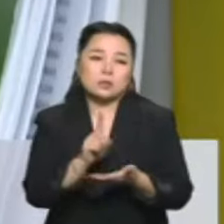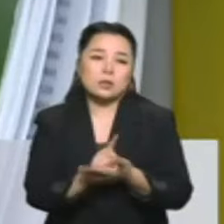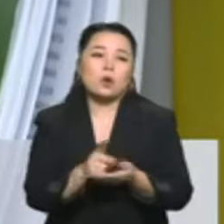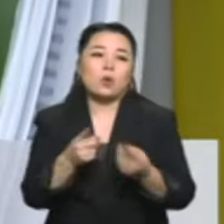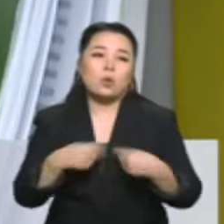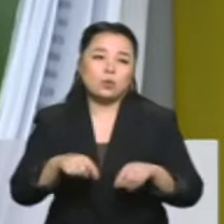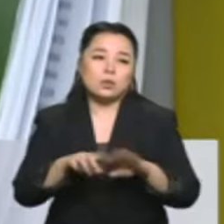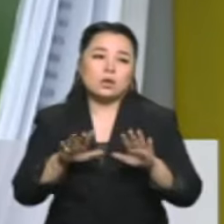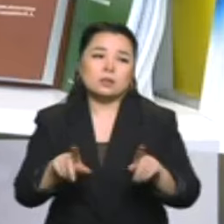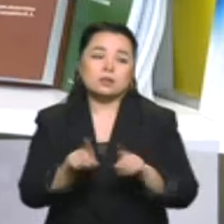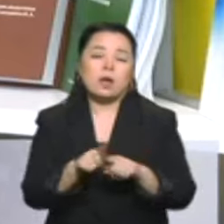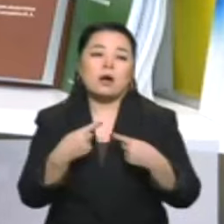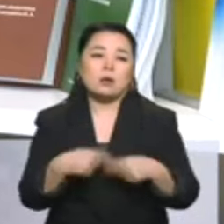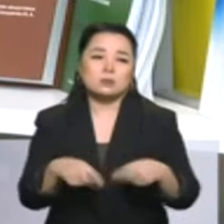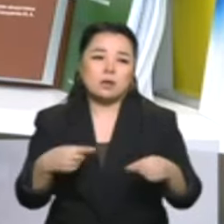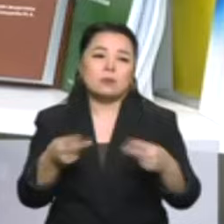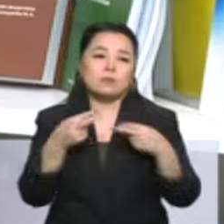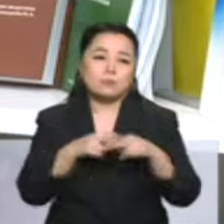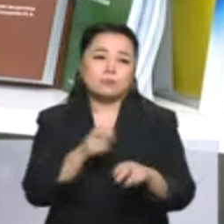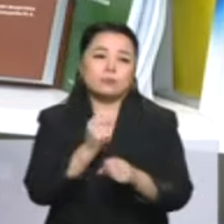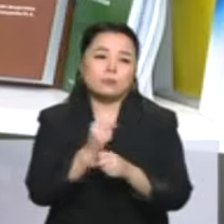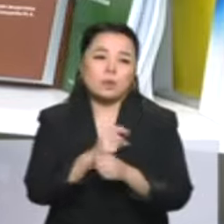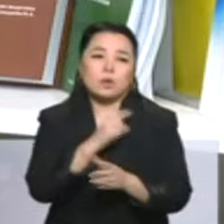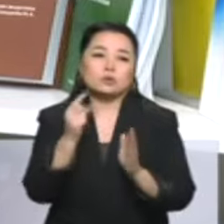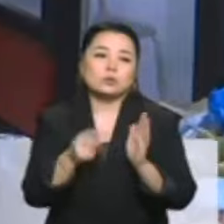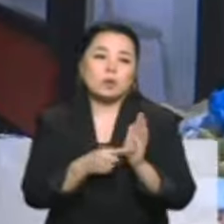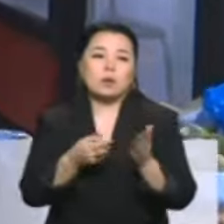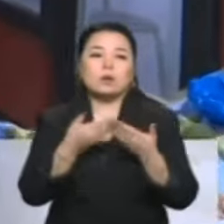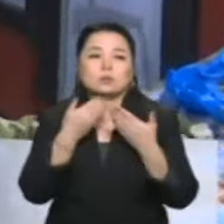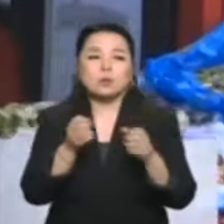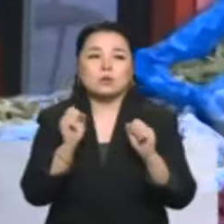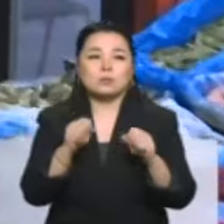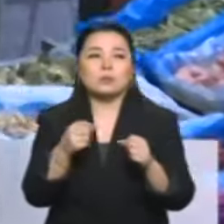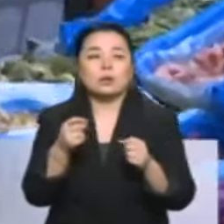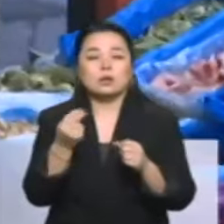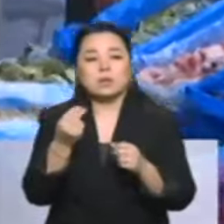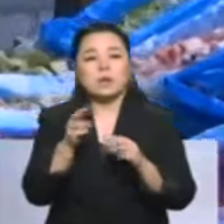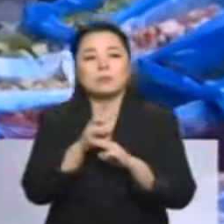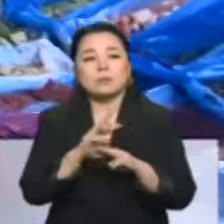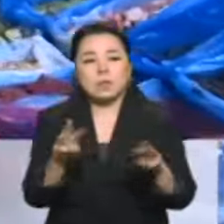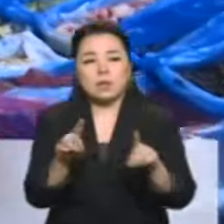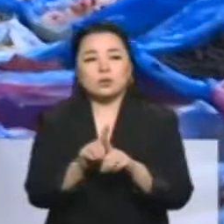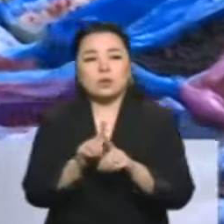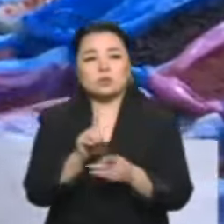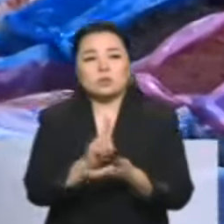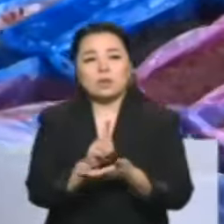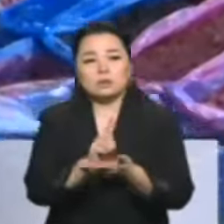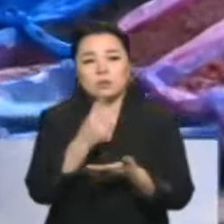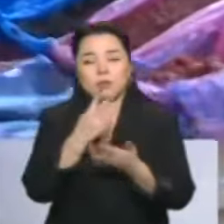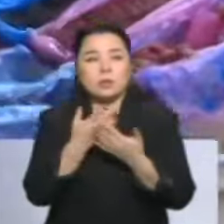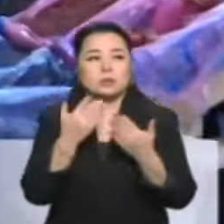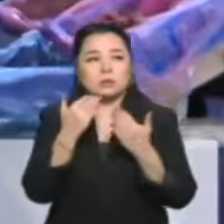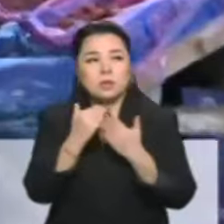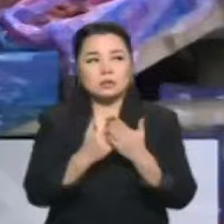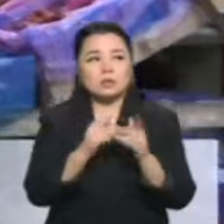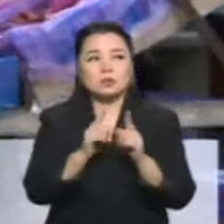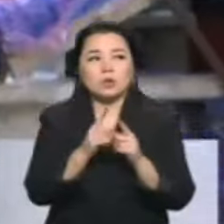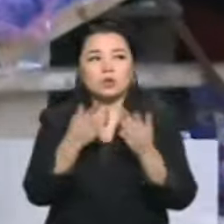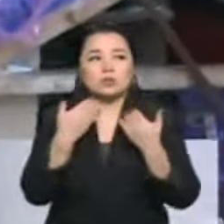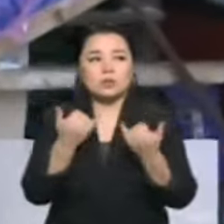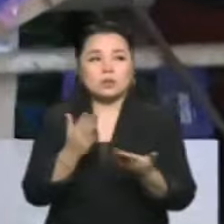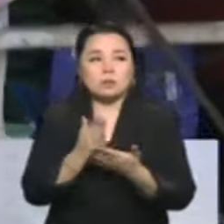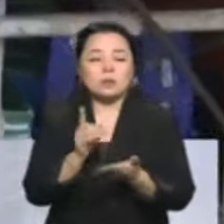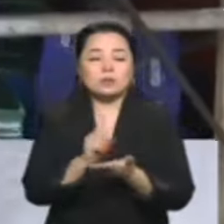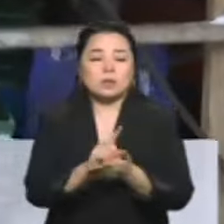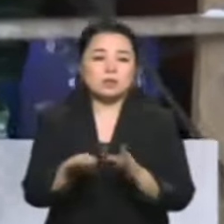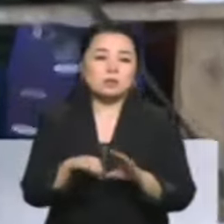органдар шығарып, әртүрлі аударымдар жасады деген сұрақ қалуы мүмкін. Қаржы министрлігі салық режимдерінің тәртібі жеңілдетілгенін айтады. Қазір салық